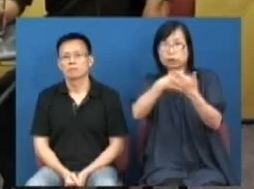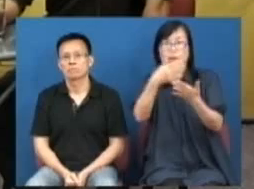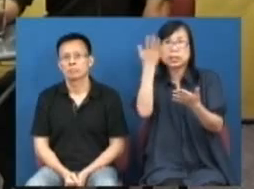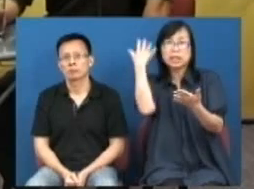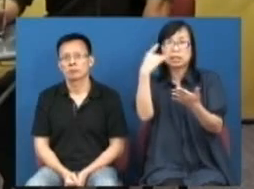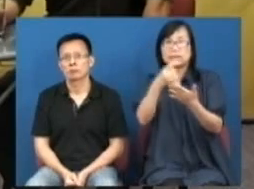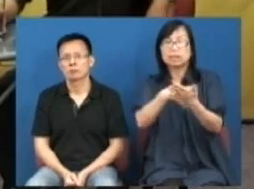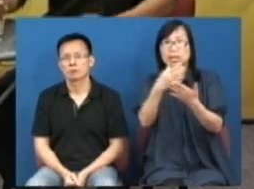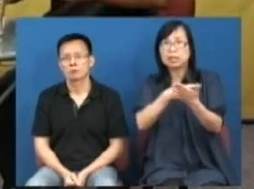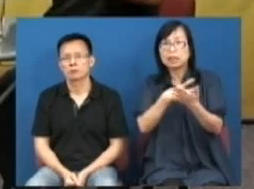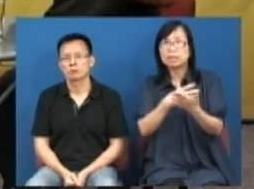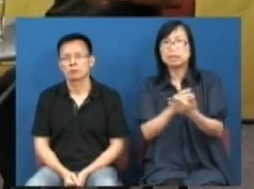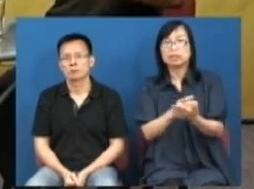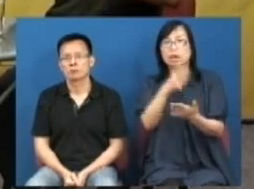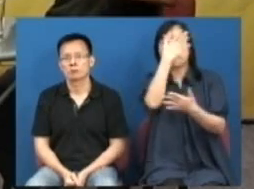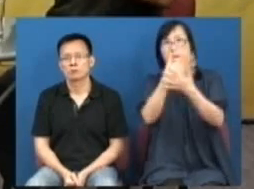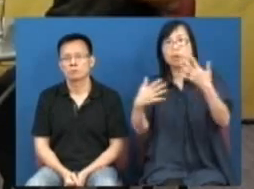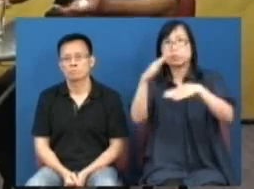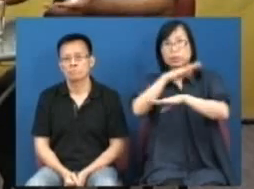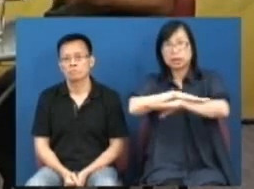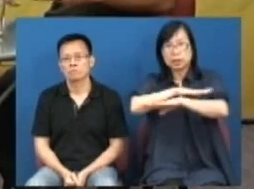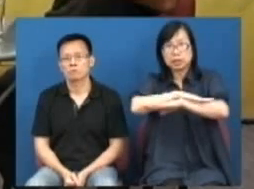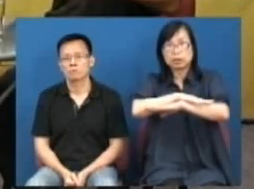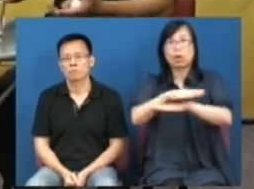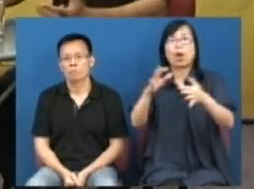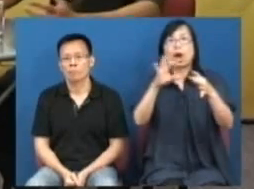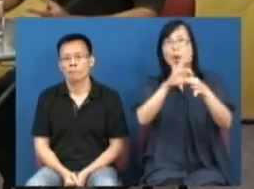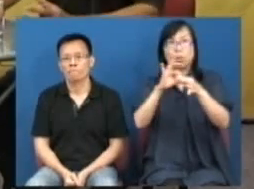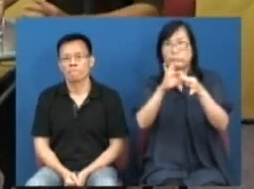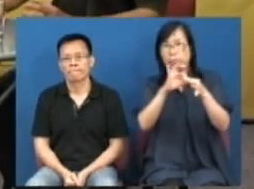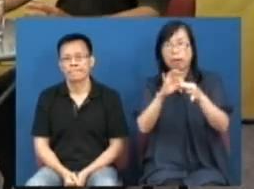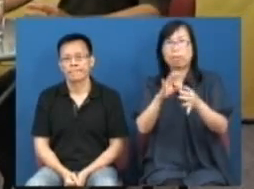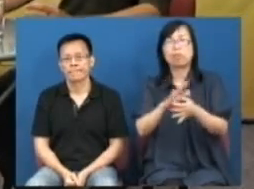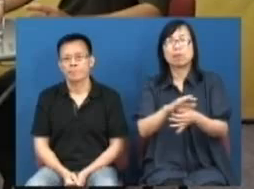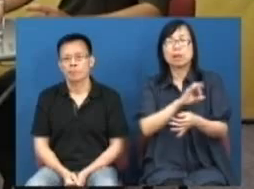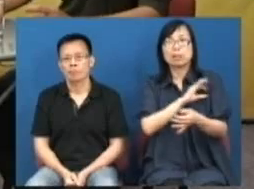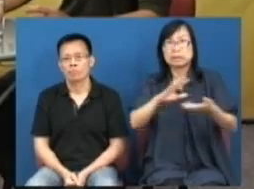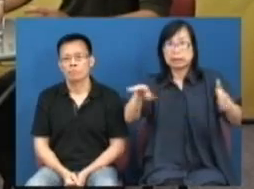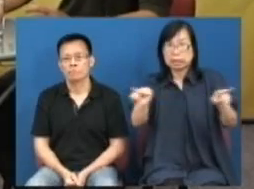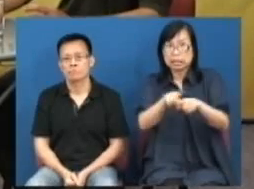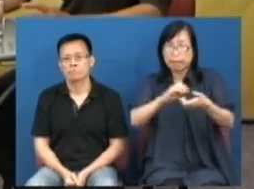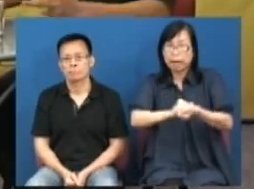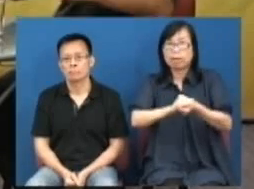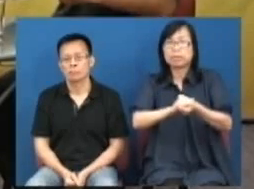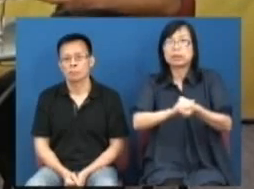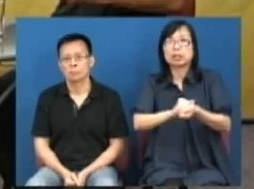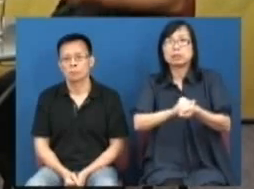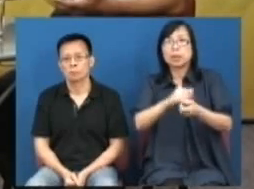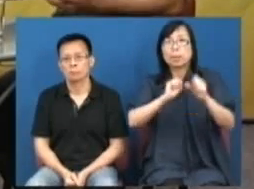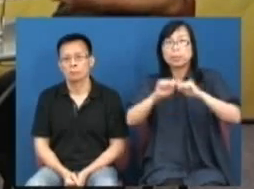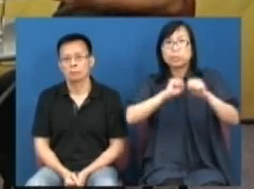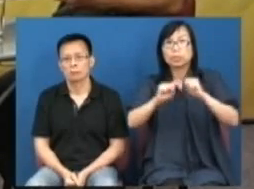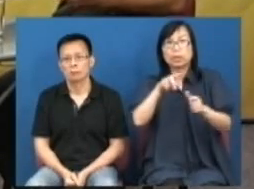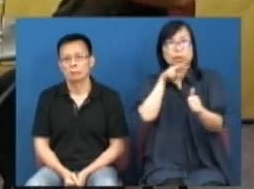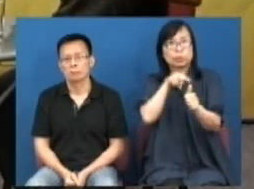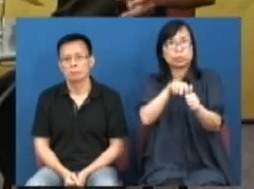五居公投嘅時候，即係有啲嘅網上電台嗰啲網台聯盟啊，都一齊去合辦一啲嘅論壇嘅，咁都係好自